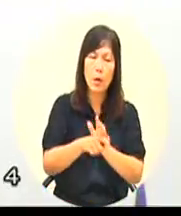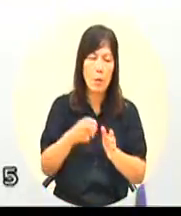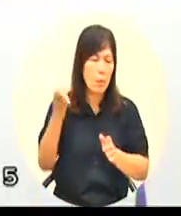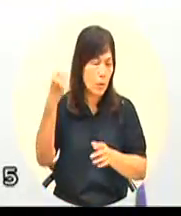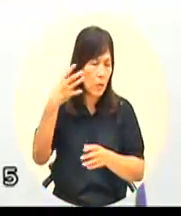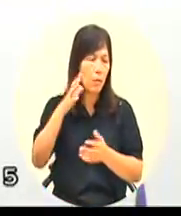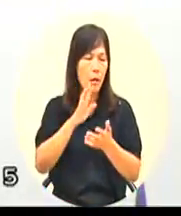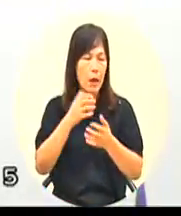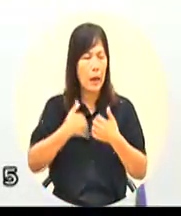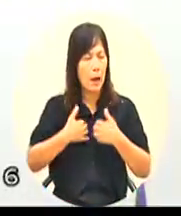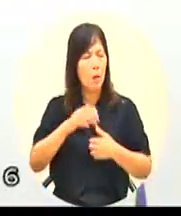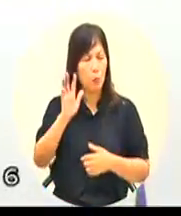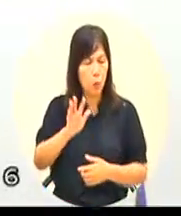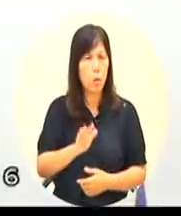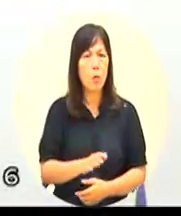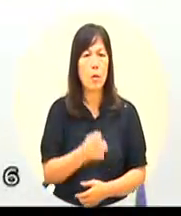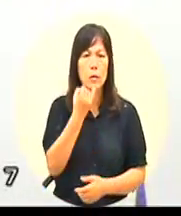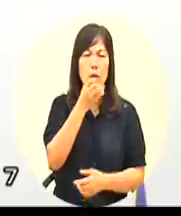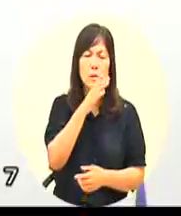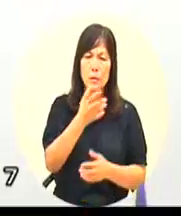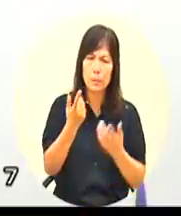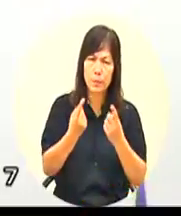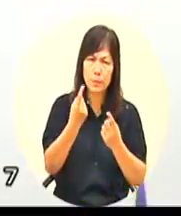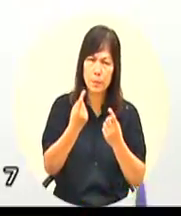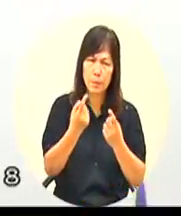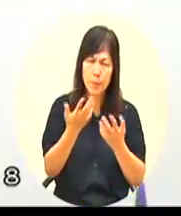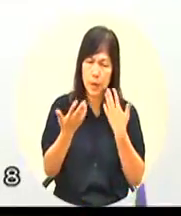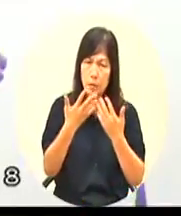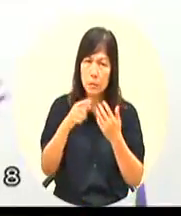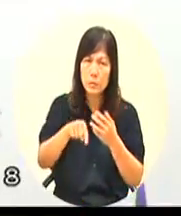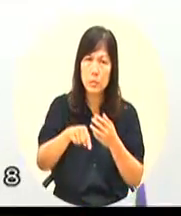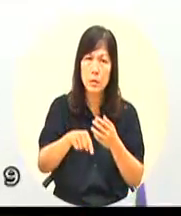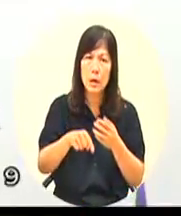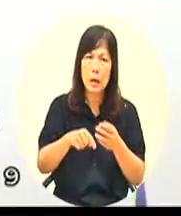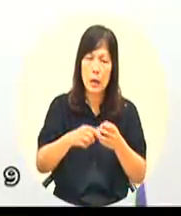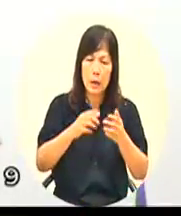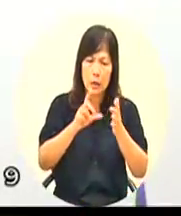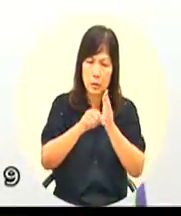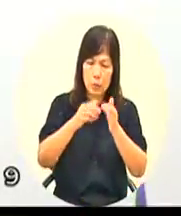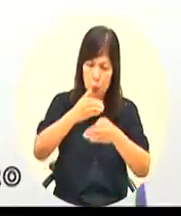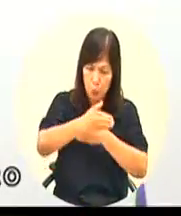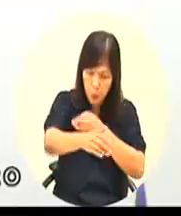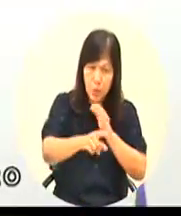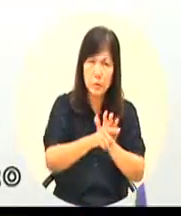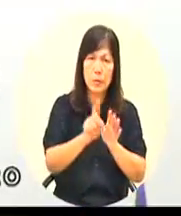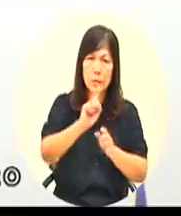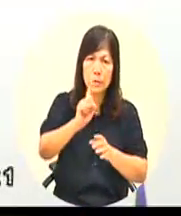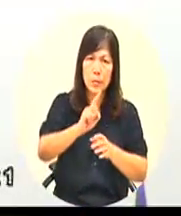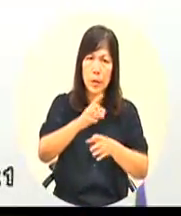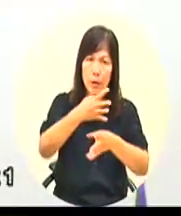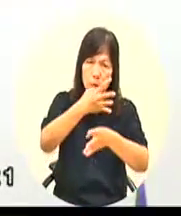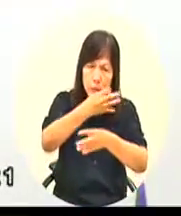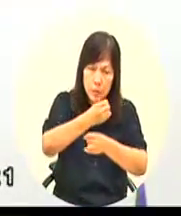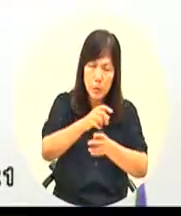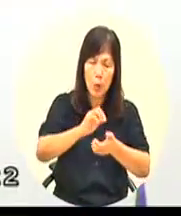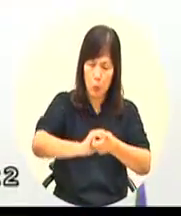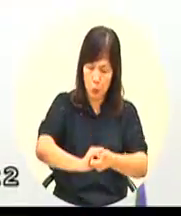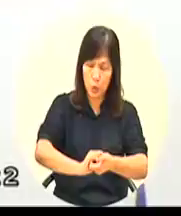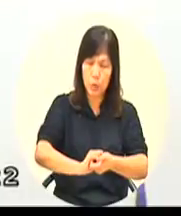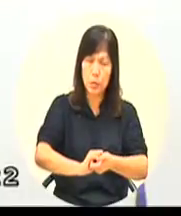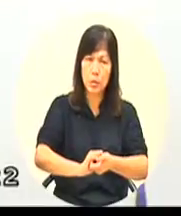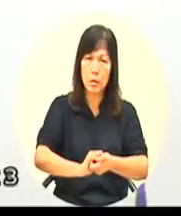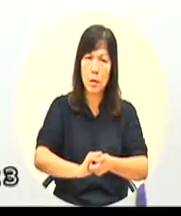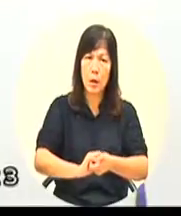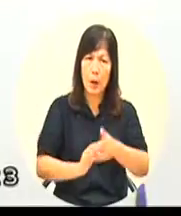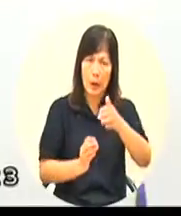高兴哈，但是比较具体的一个这个时程的计划，什么时候可以确定的能够来